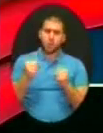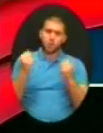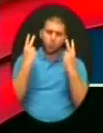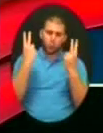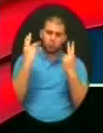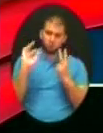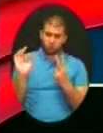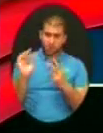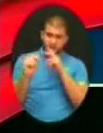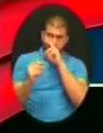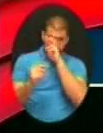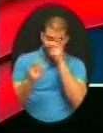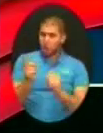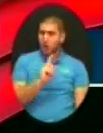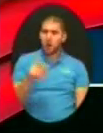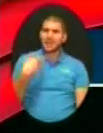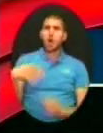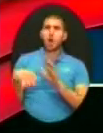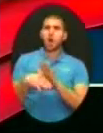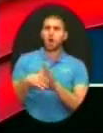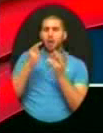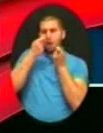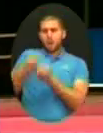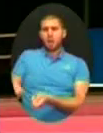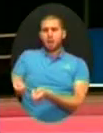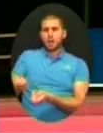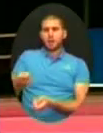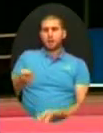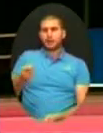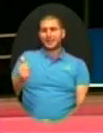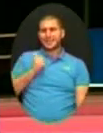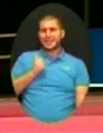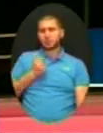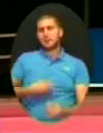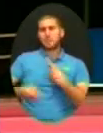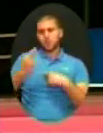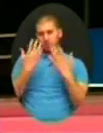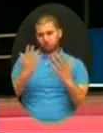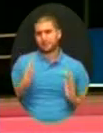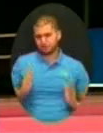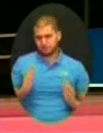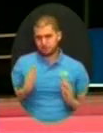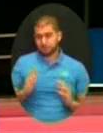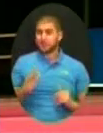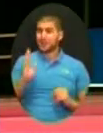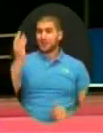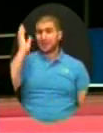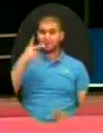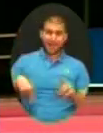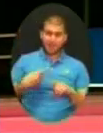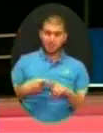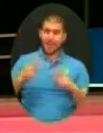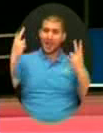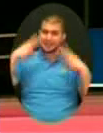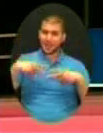כולל, שתורתו אמנותו, לא יהיה חוק שיחייב אותו בגיוס במקום הישיבה. כלומר, אם עד היום היה את ההסדר